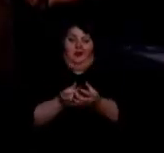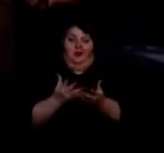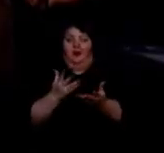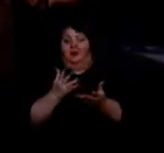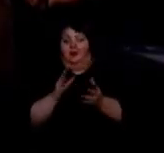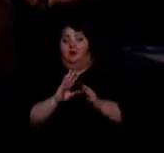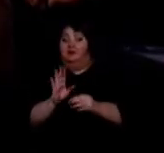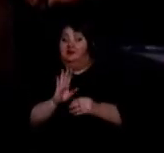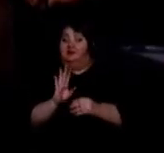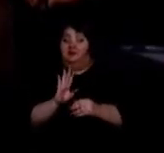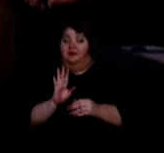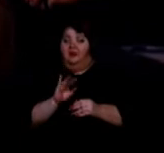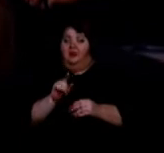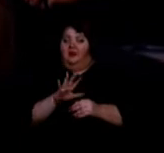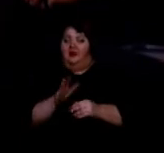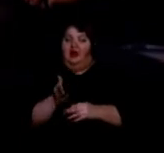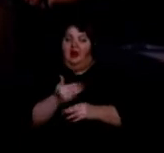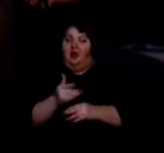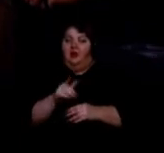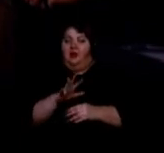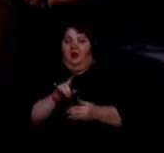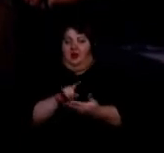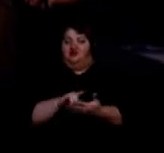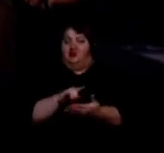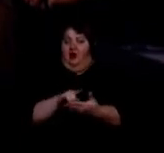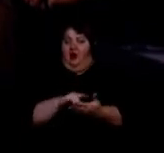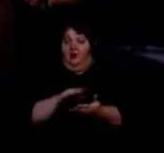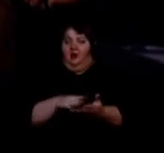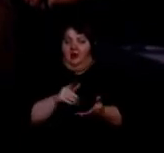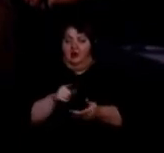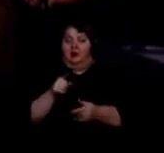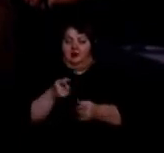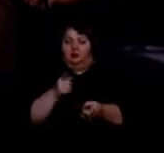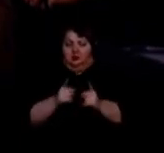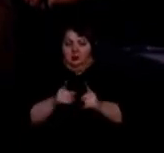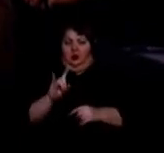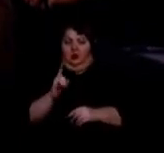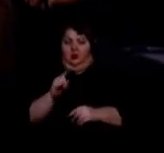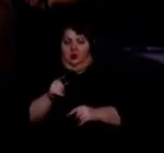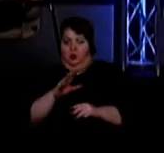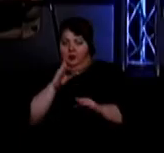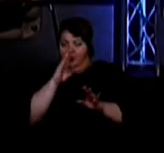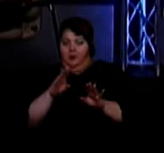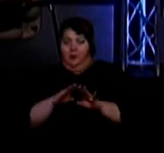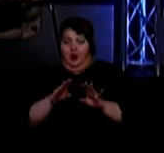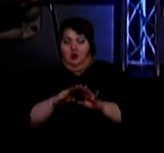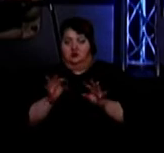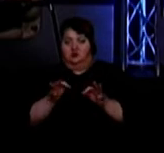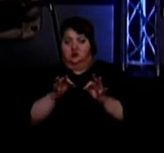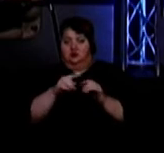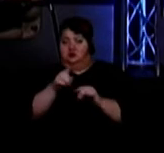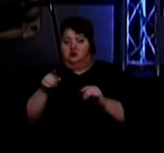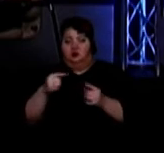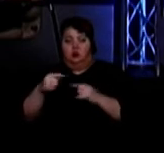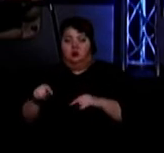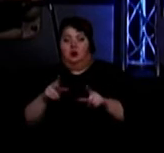неразумной. Говорим, нет, это не рыбка, это не жабка, это он, ребенок не похож ни на что другое, как